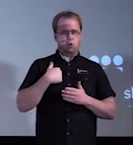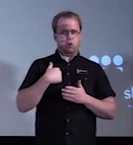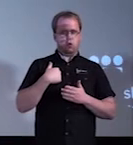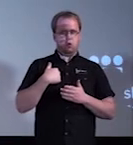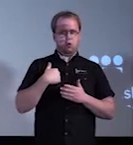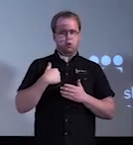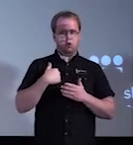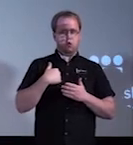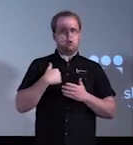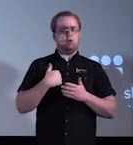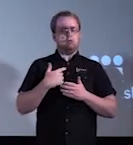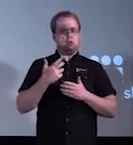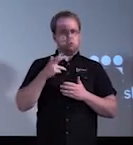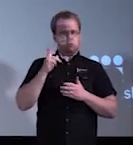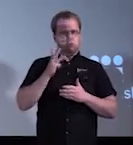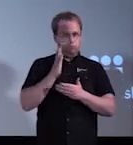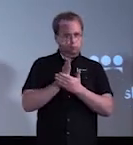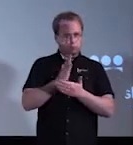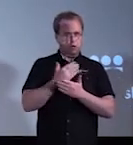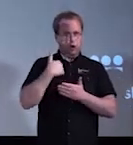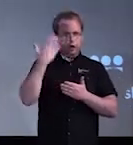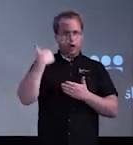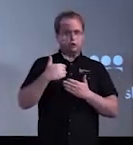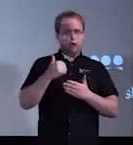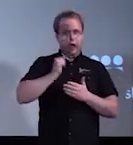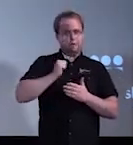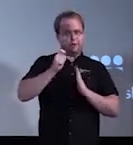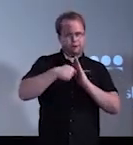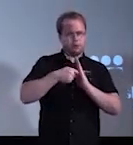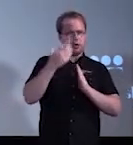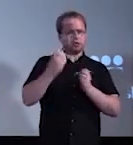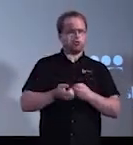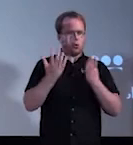kan dra nytta av filmen i alla dess former, och att man kan skapa